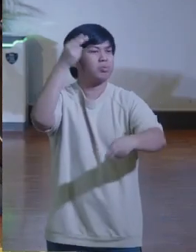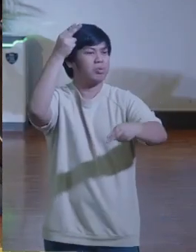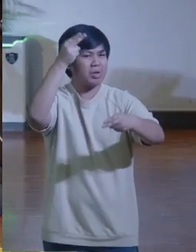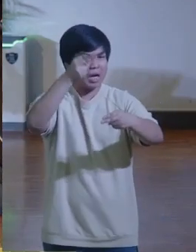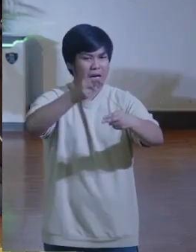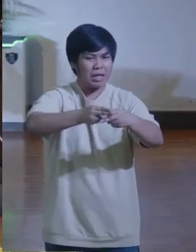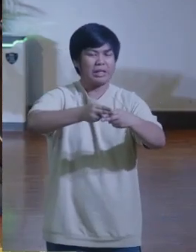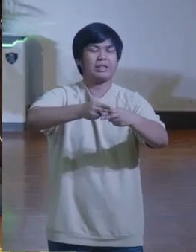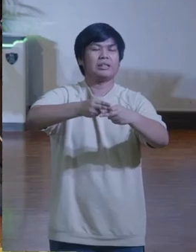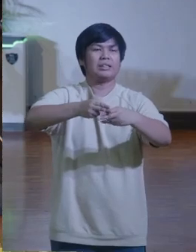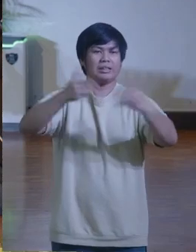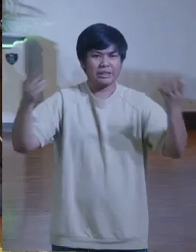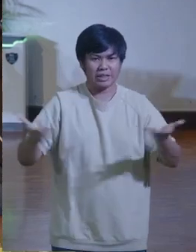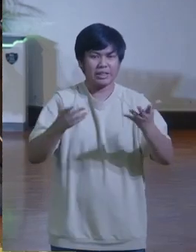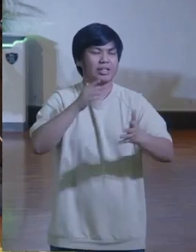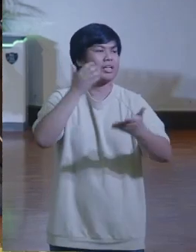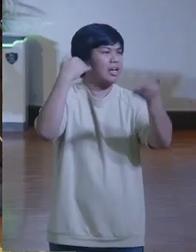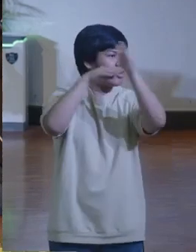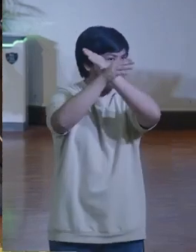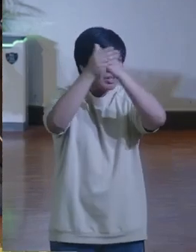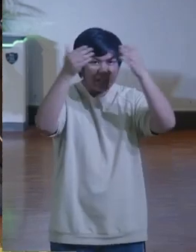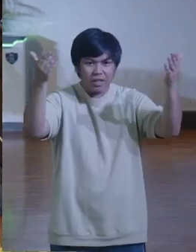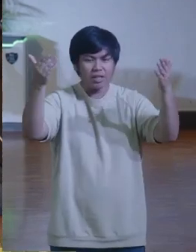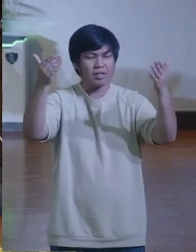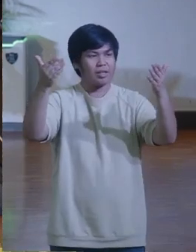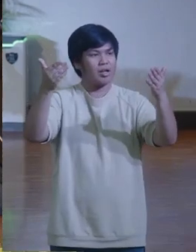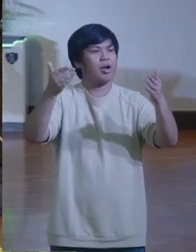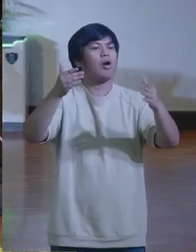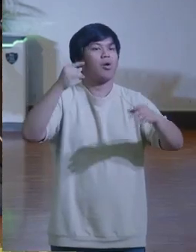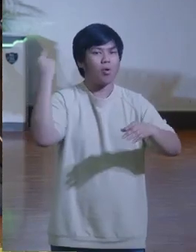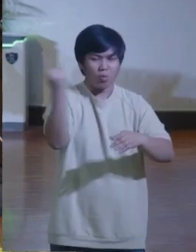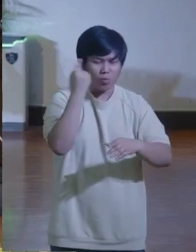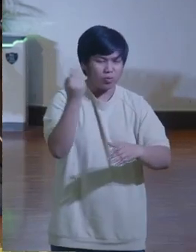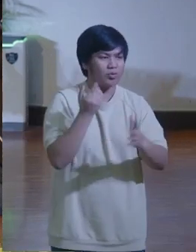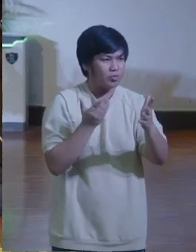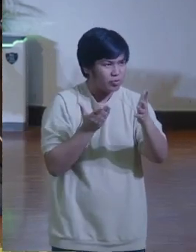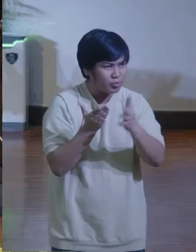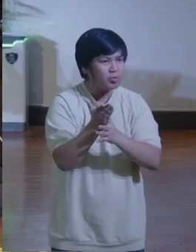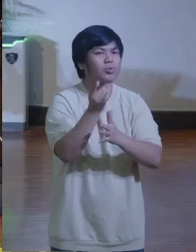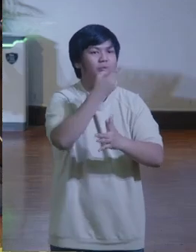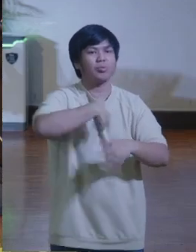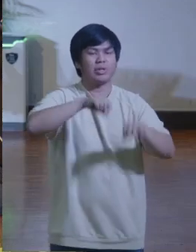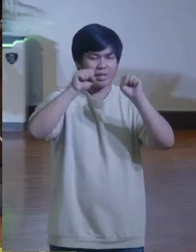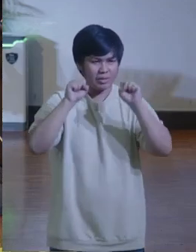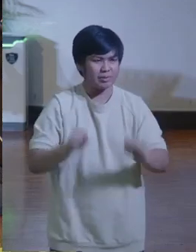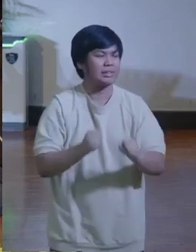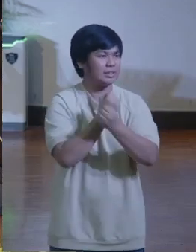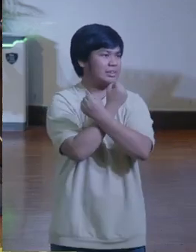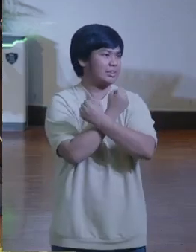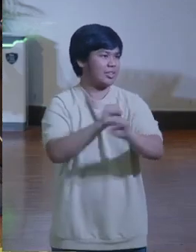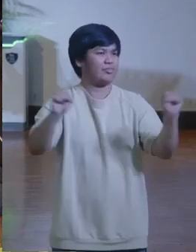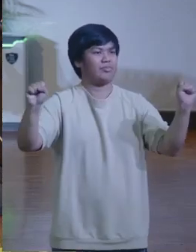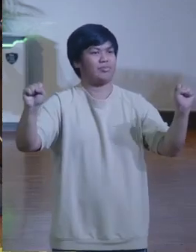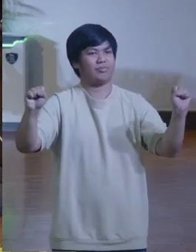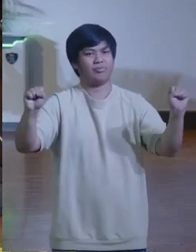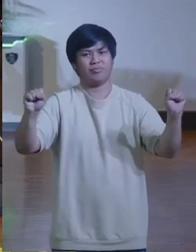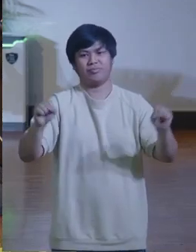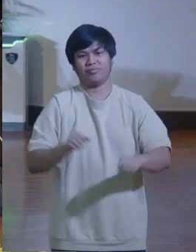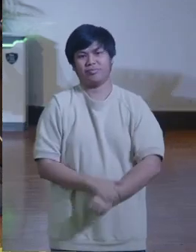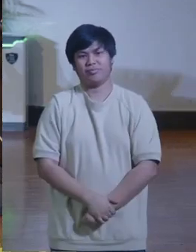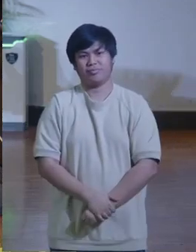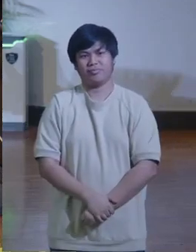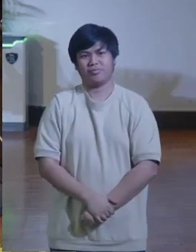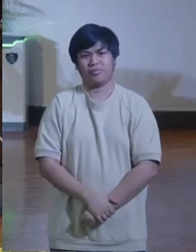name under heaven given among men by which we must be saved.